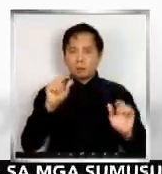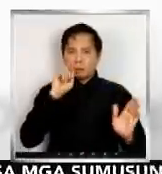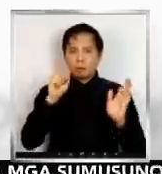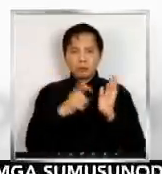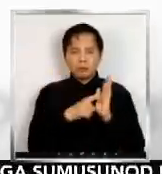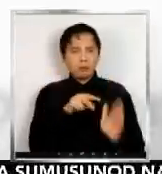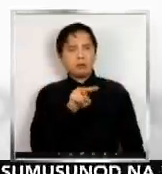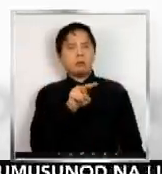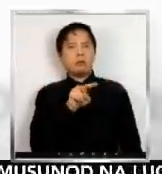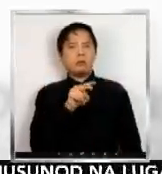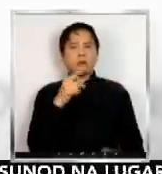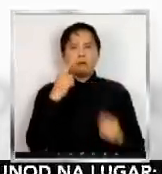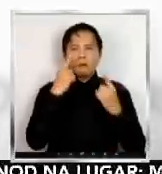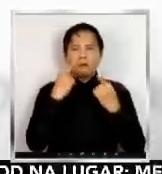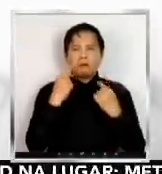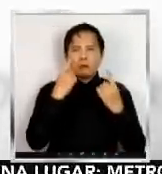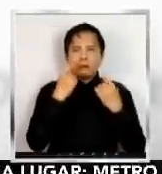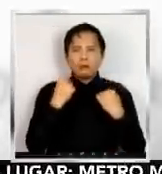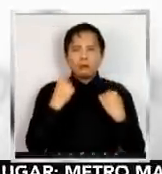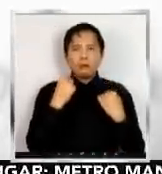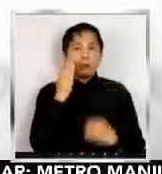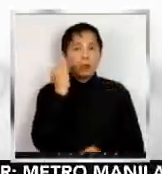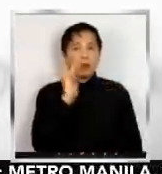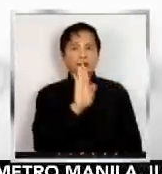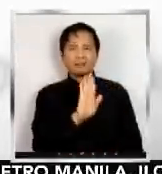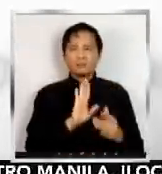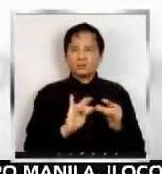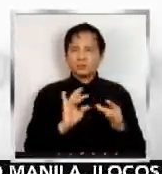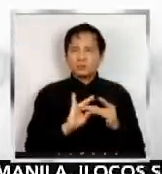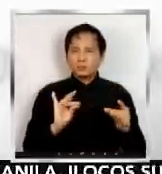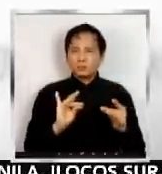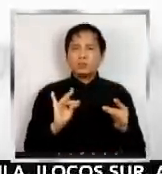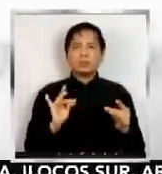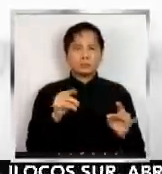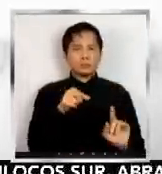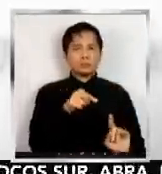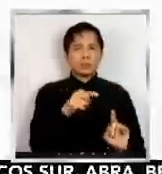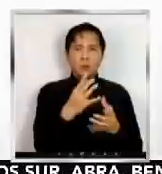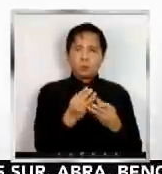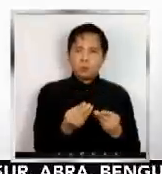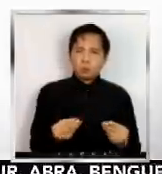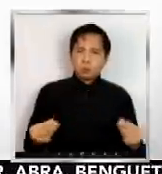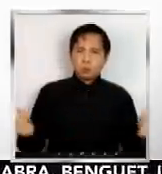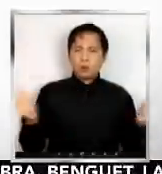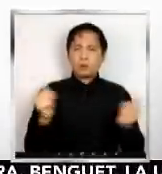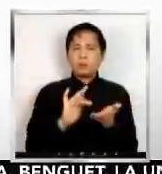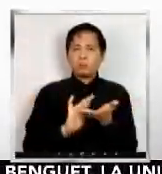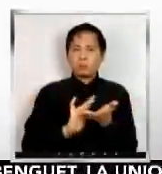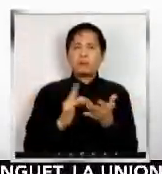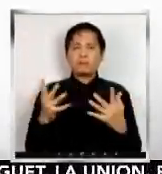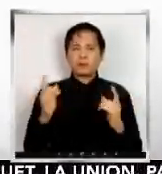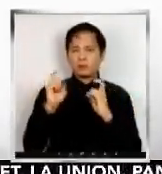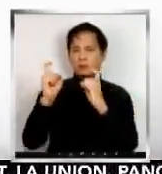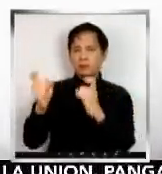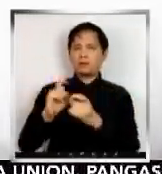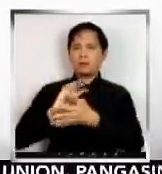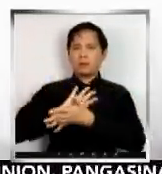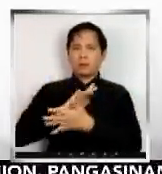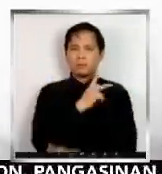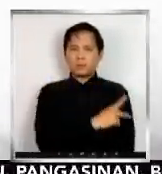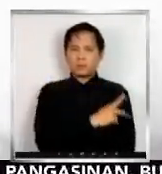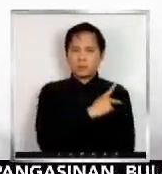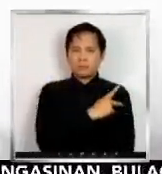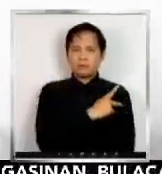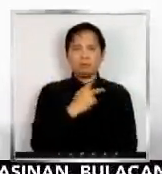naubos ang dalawang uri ng gamot na ibinibigay sa COVID patient. Wala na rin daw noong available na nasal